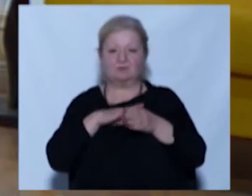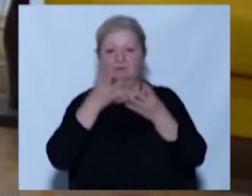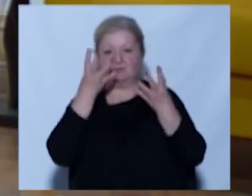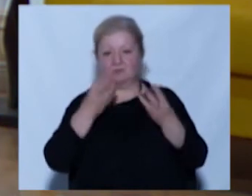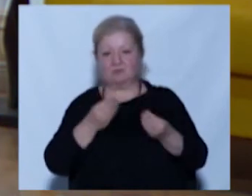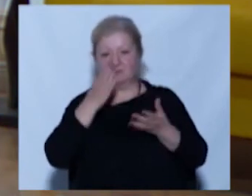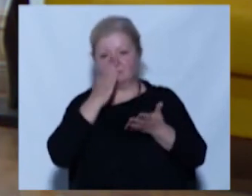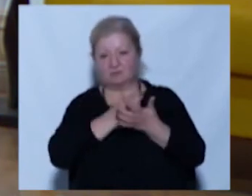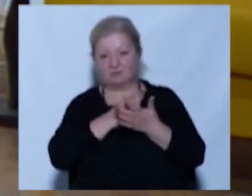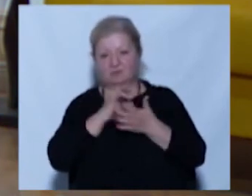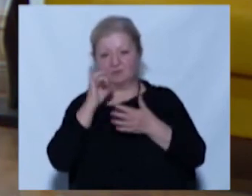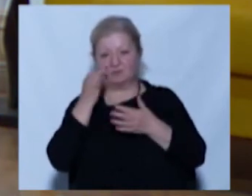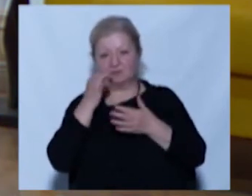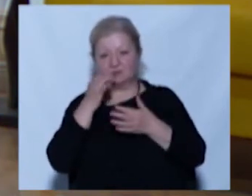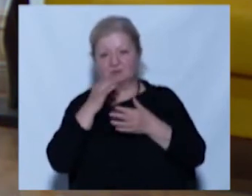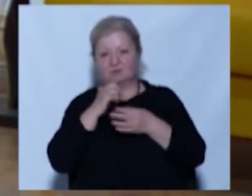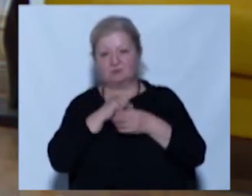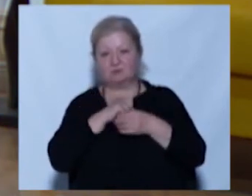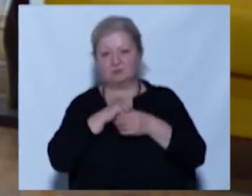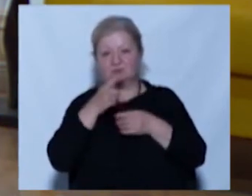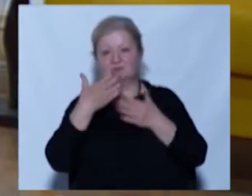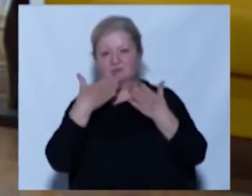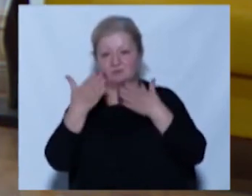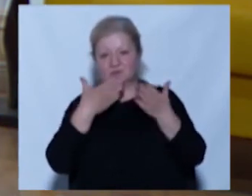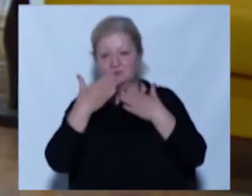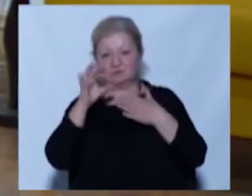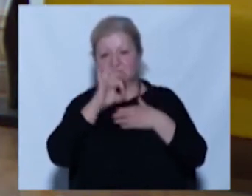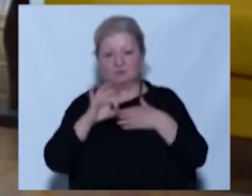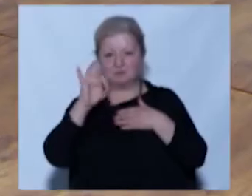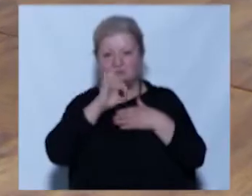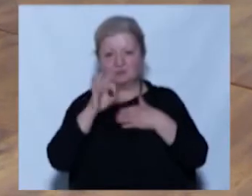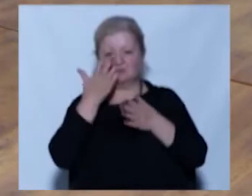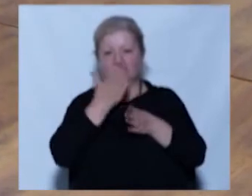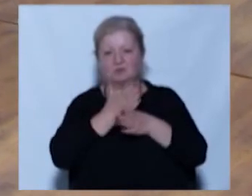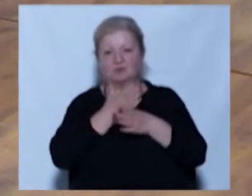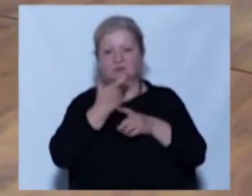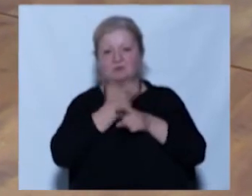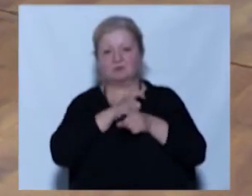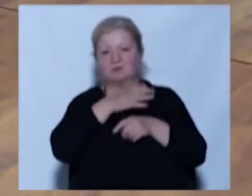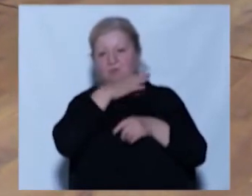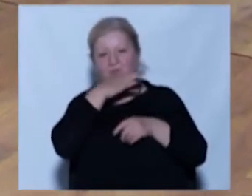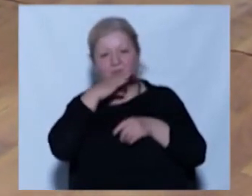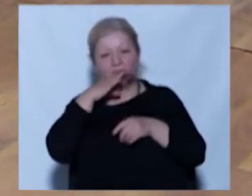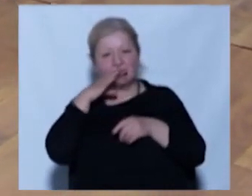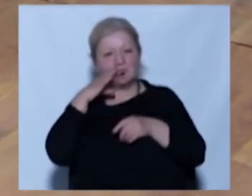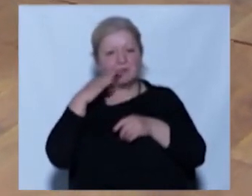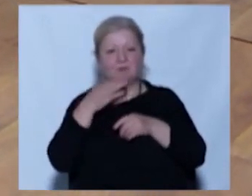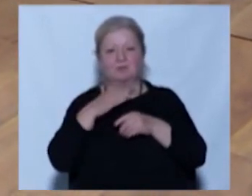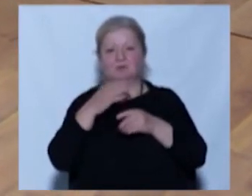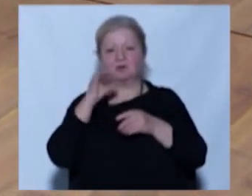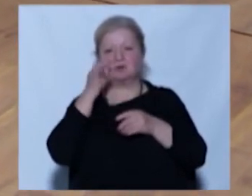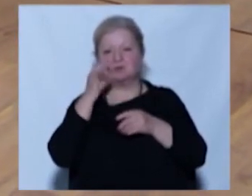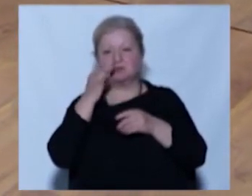დღე, რა გამოლევს ისტორიულ წყაროებზე საუბარს. უამრავი ისტორიული წყარო